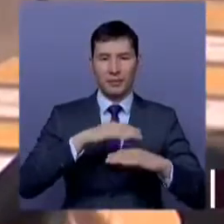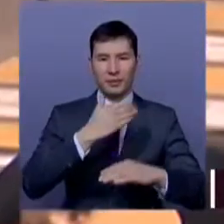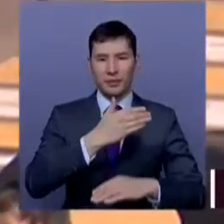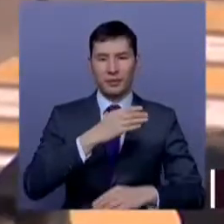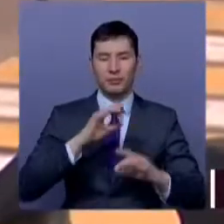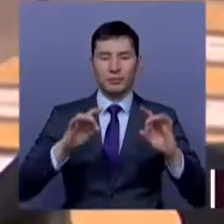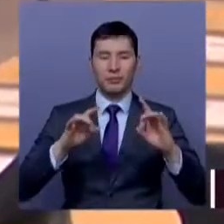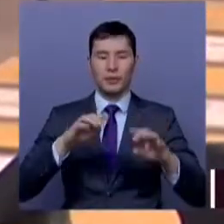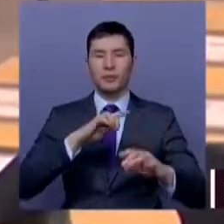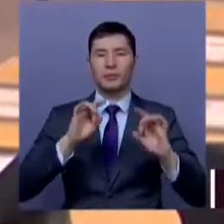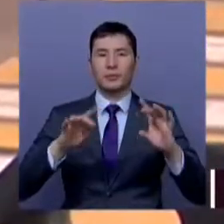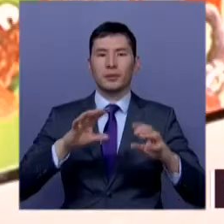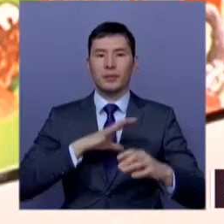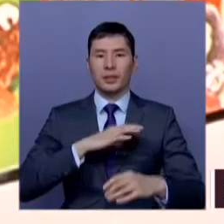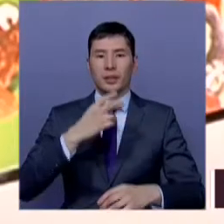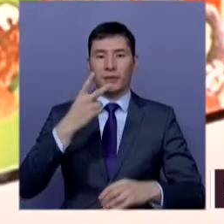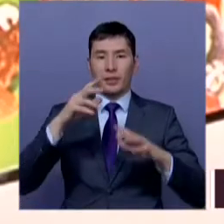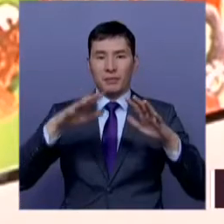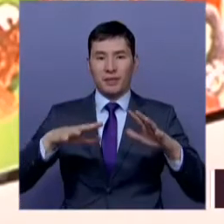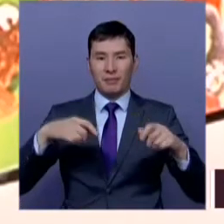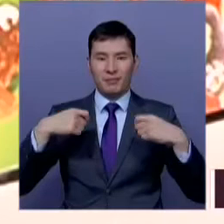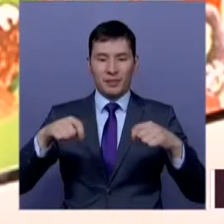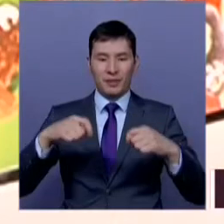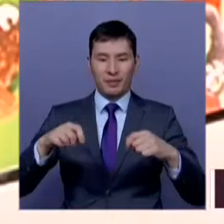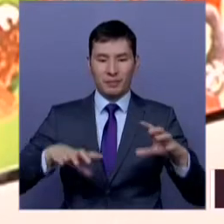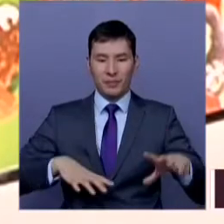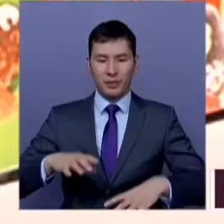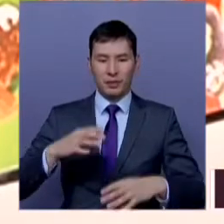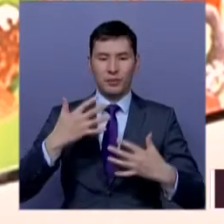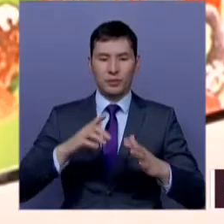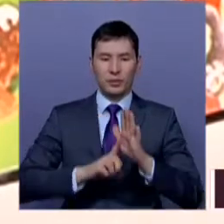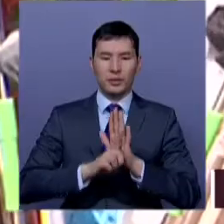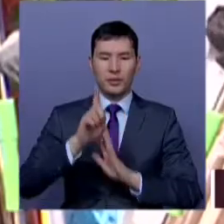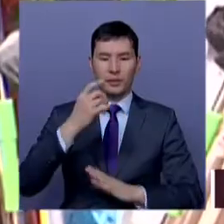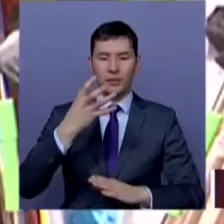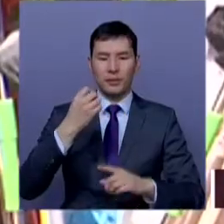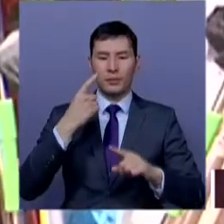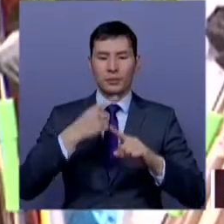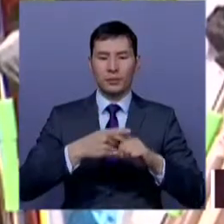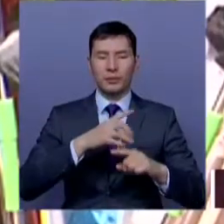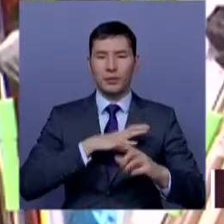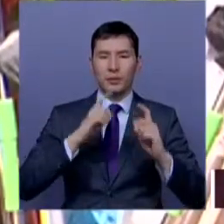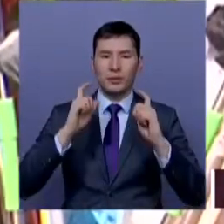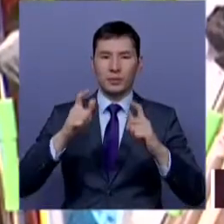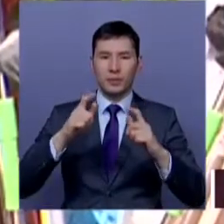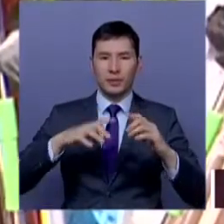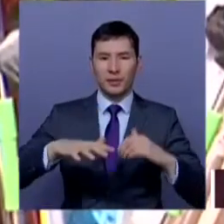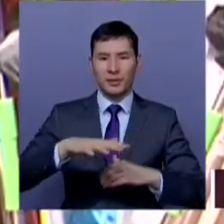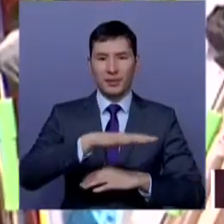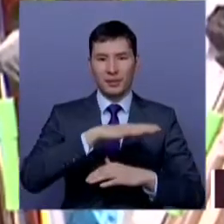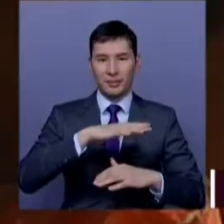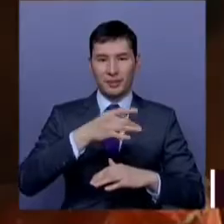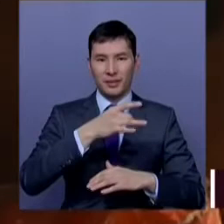мәлімдеді. Оның сөзінше, 2 сауда орталығы бойынша жұмыстар басталып кеткен. Одан бөлек есеп беру кезінде аудан басшысы